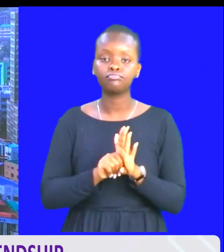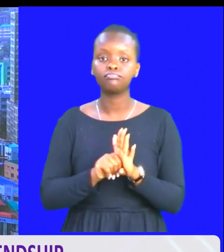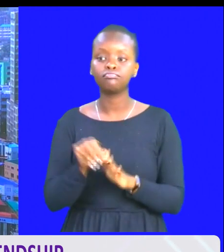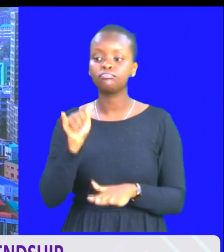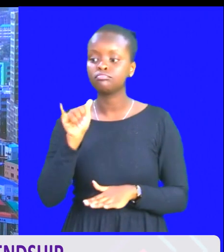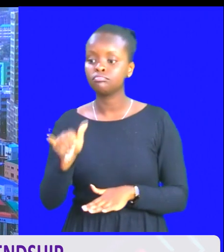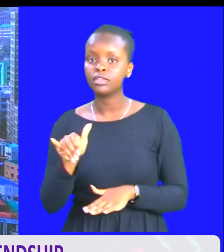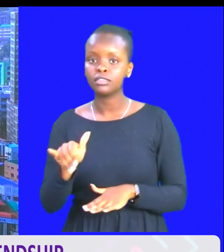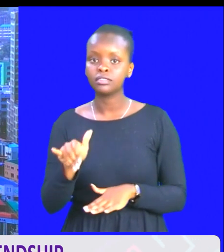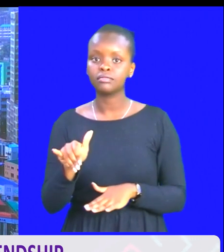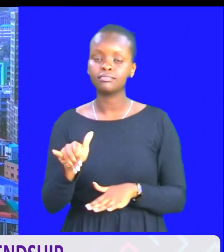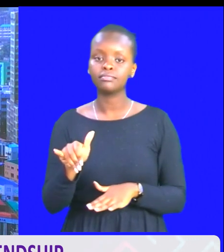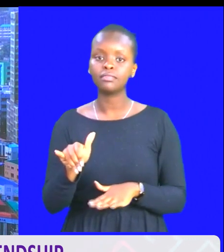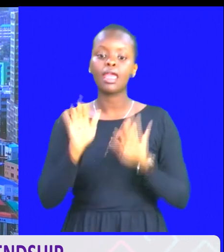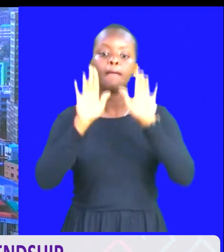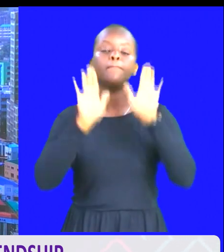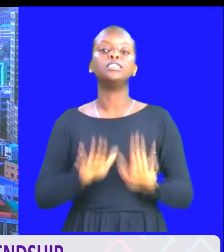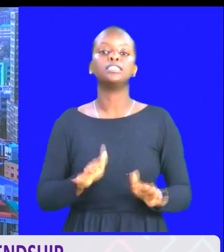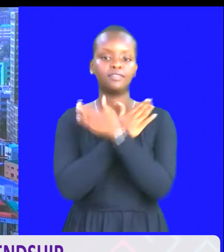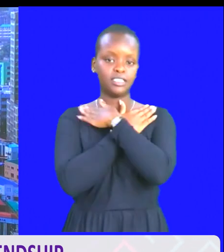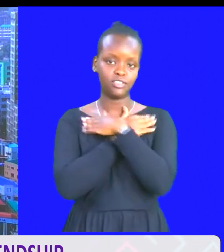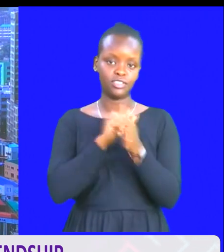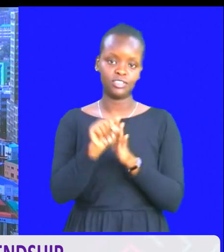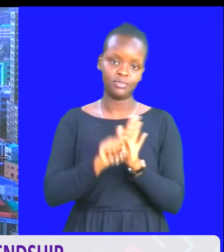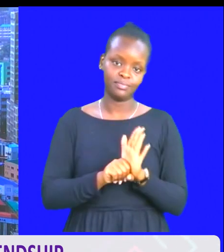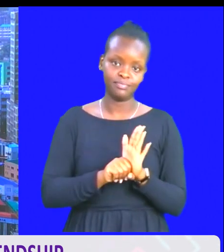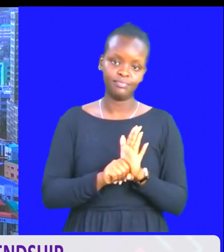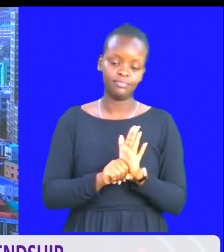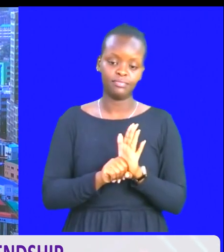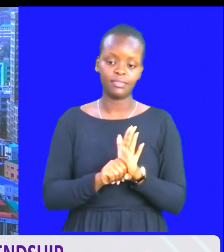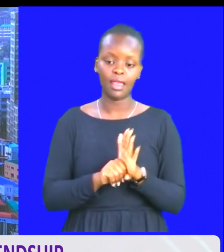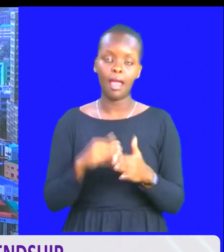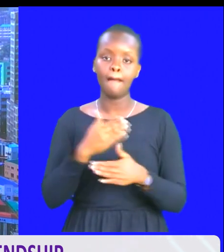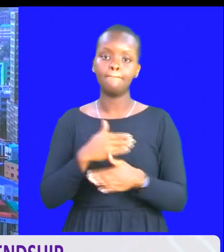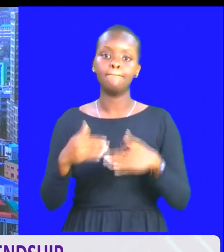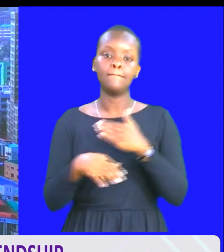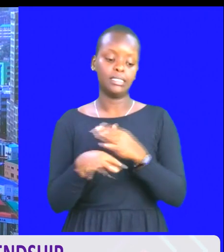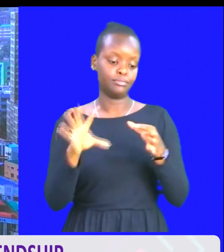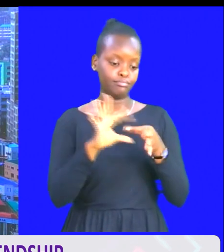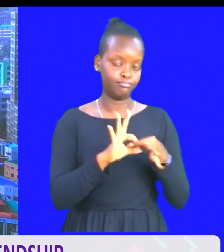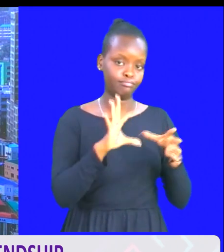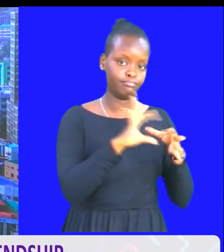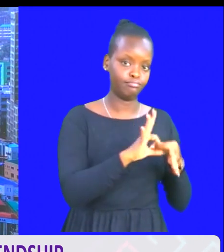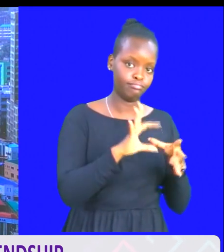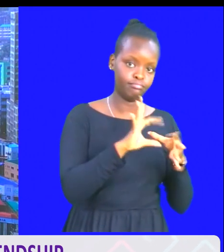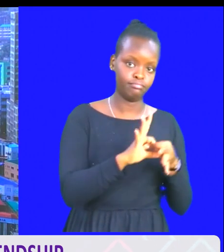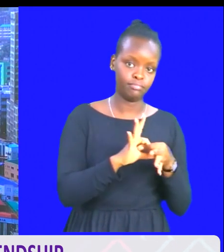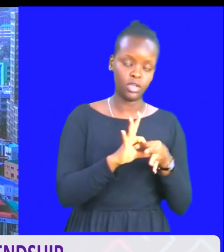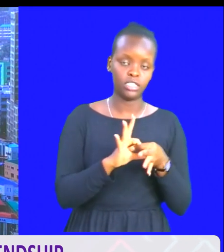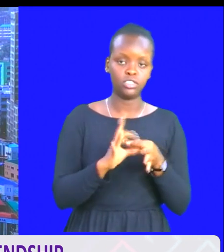you best your man, ile standard, ina help, ina build connections with people who share